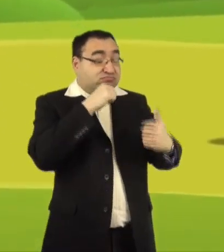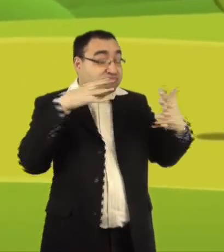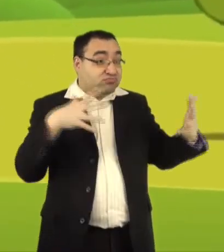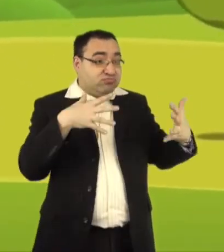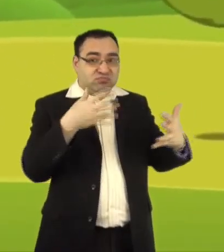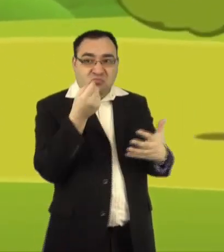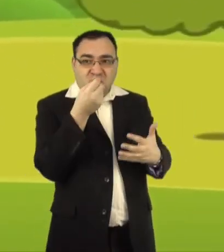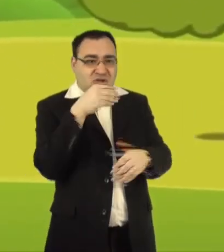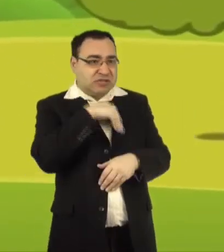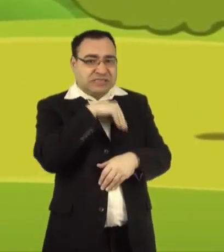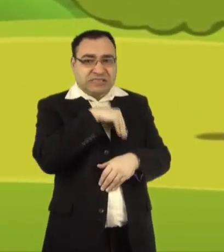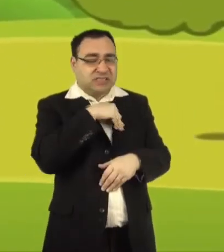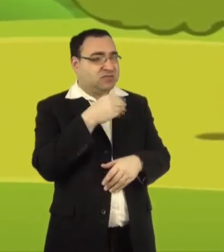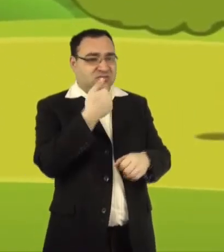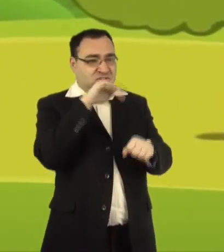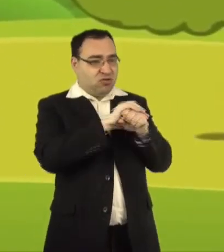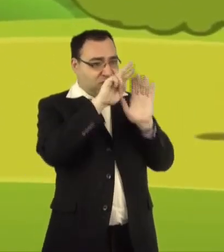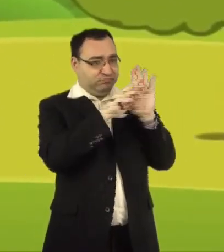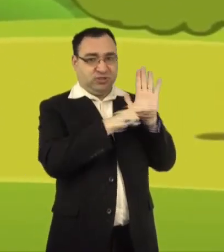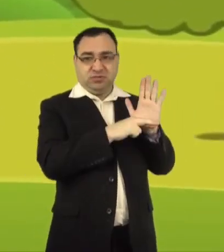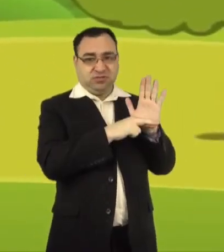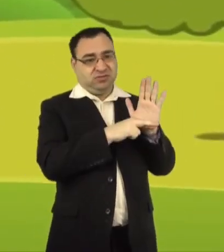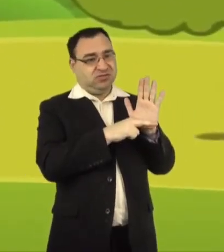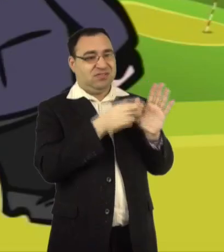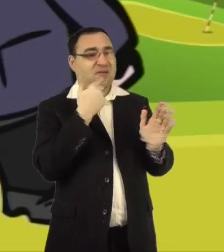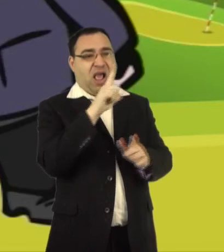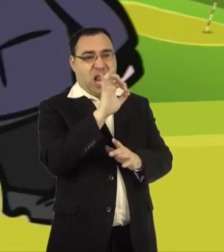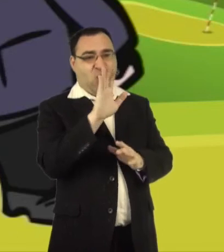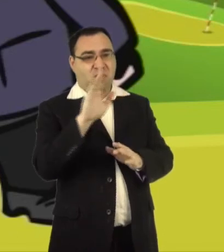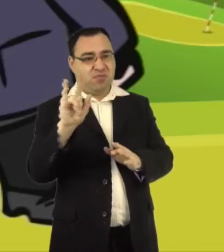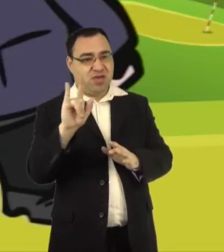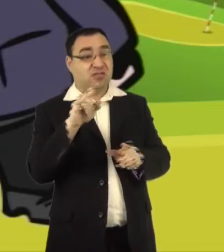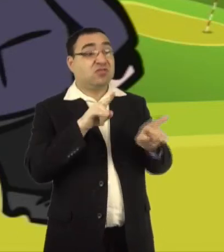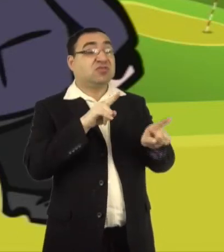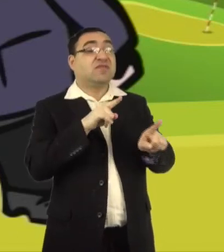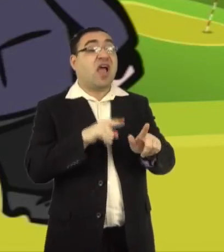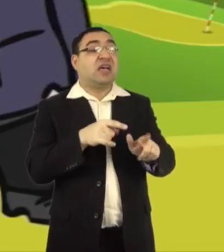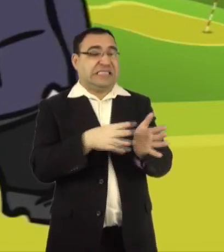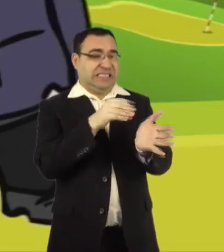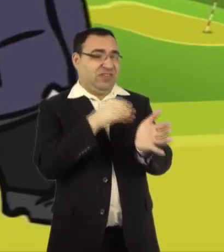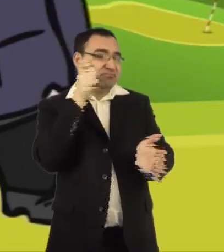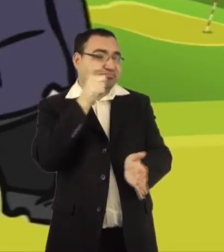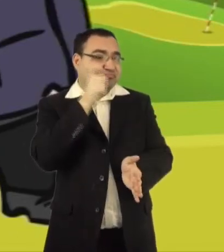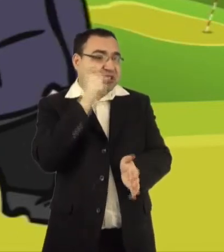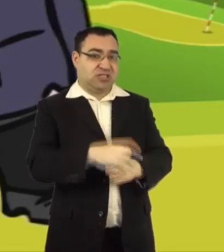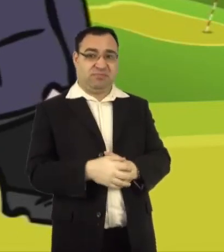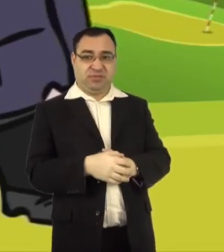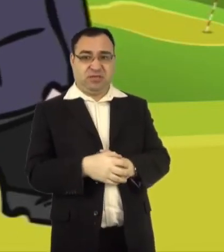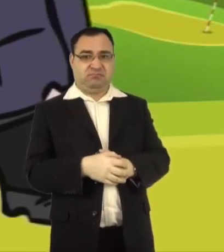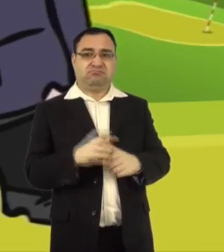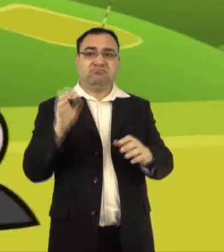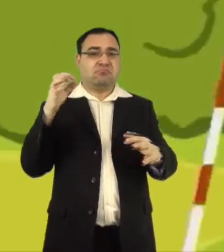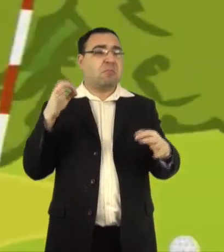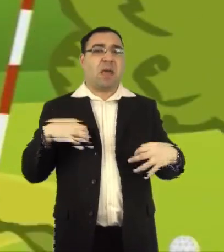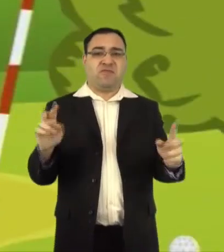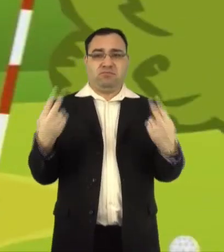ogromną korzyść finansową, jest niezgodna z prawem, a więc nie jest pan lobbystą, ale... Ale? Zwykłym kryminalistą.